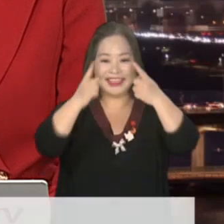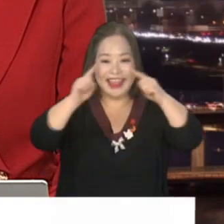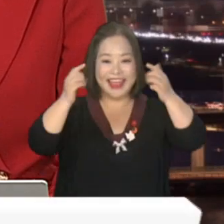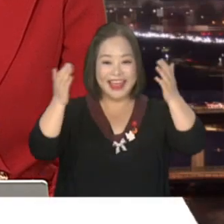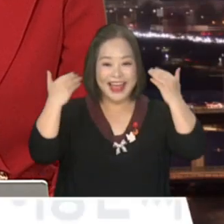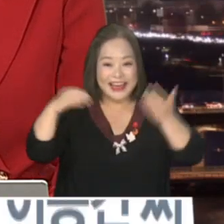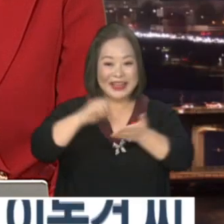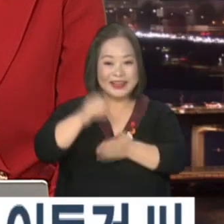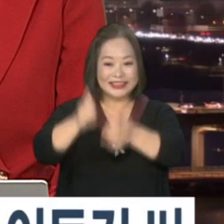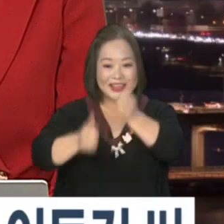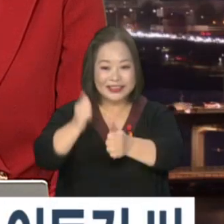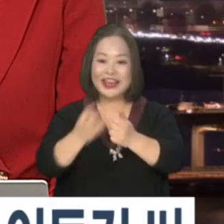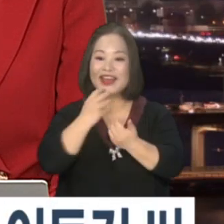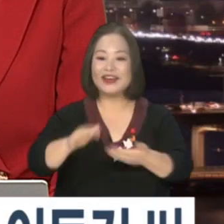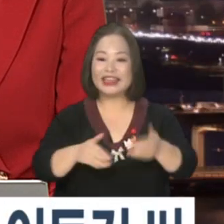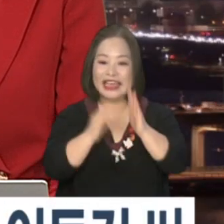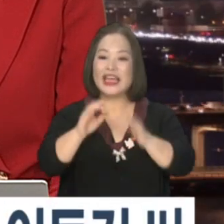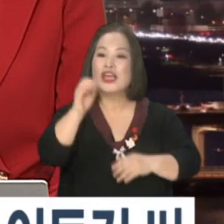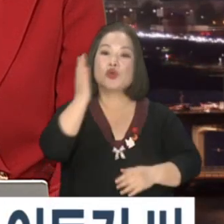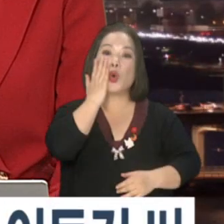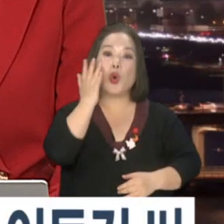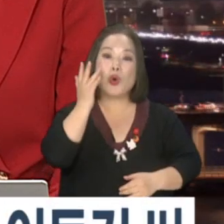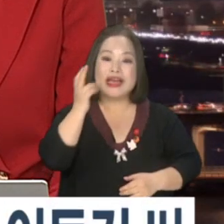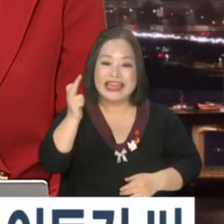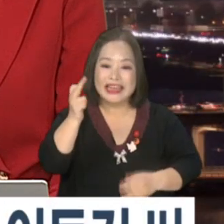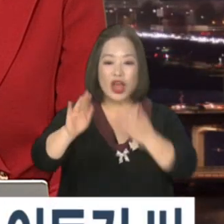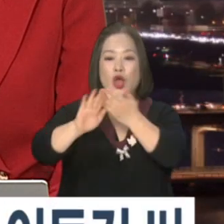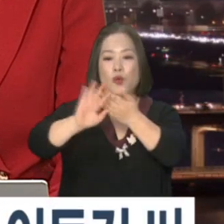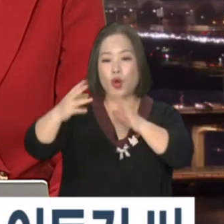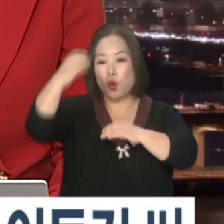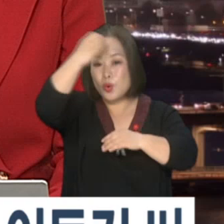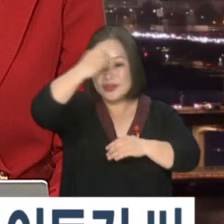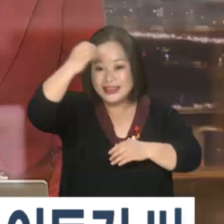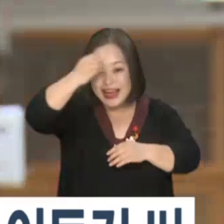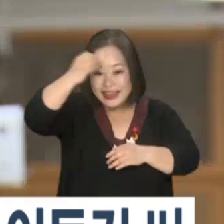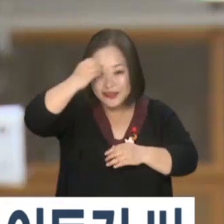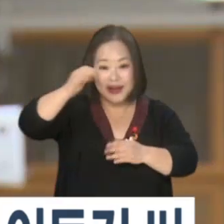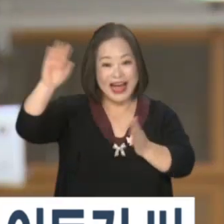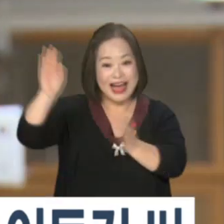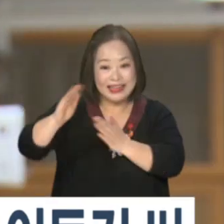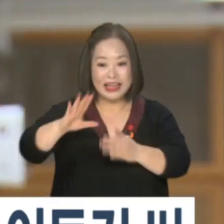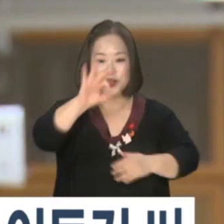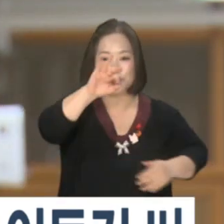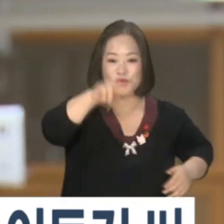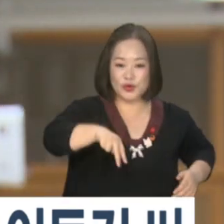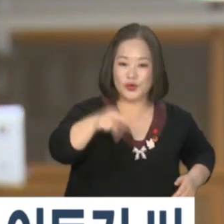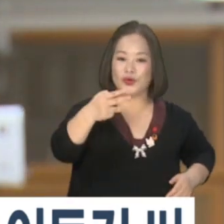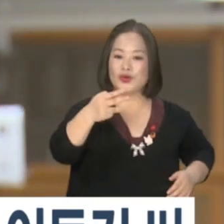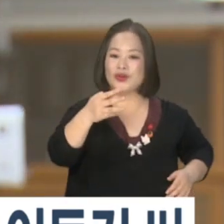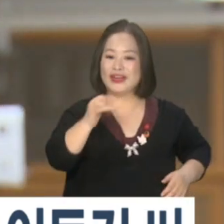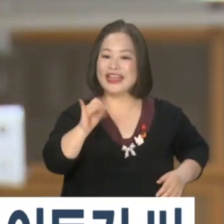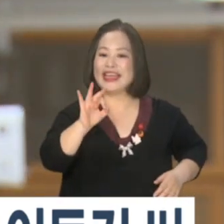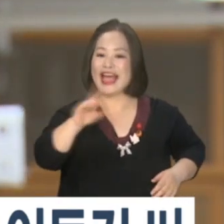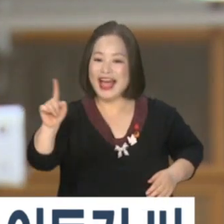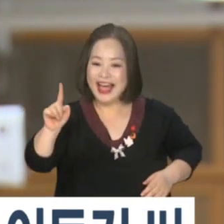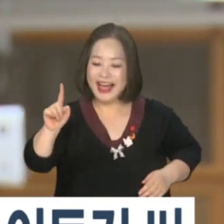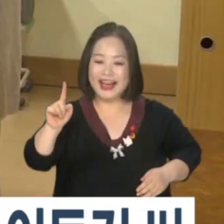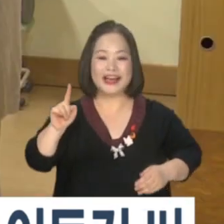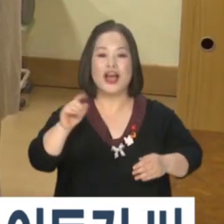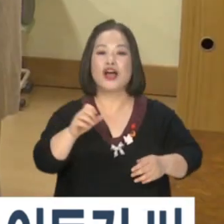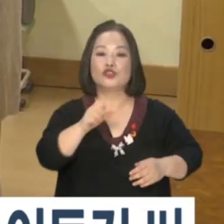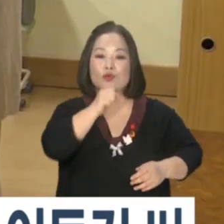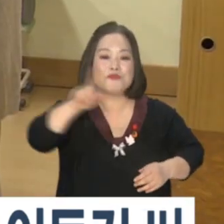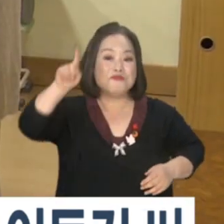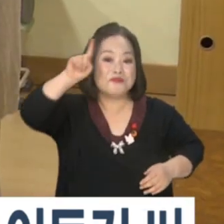올해 수능에서 경기용인 외대부고 출신 재수생 유리아 씨가 유일한 만점자로 이름을 올렸습니다